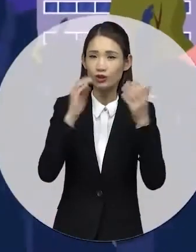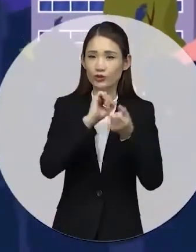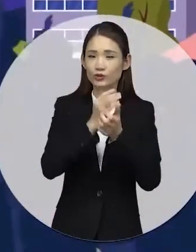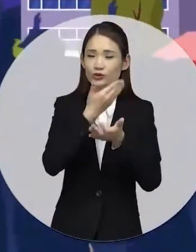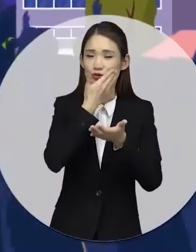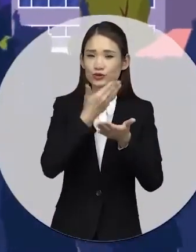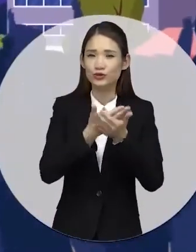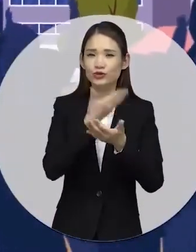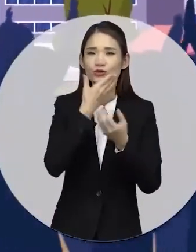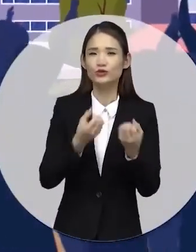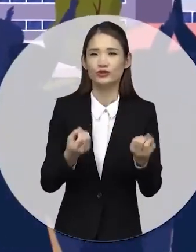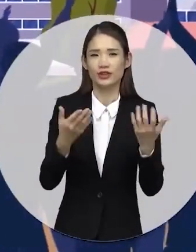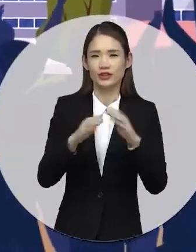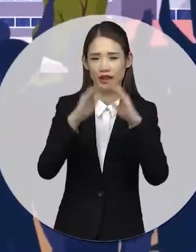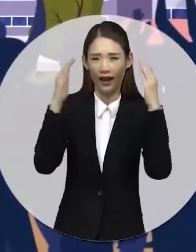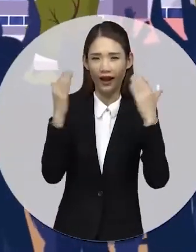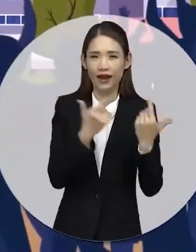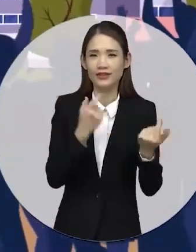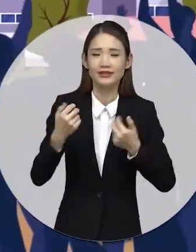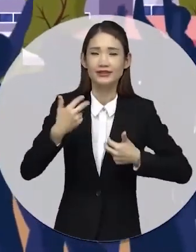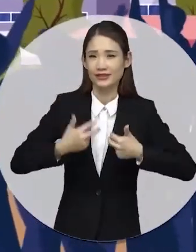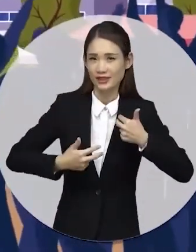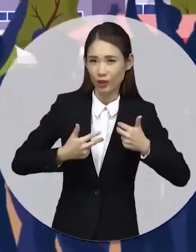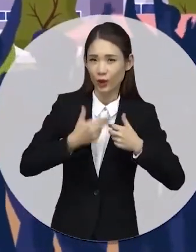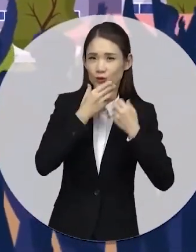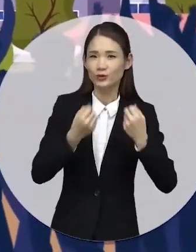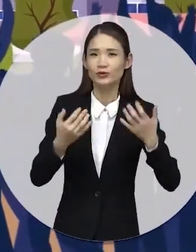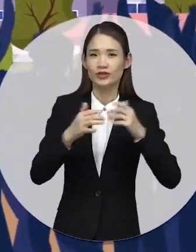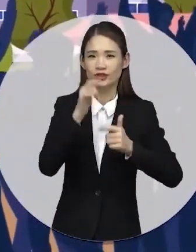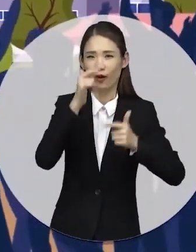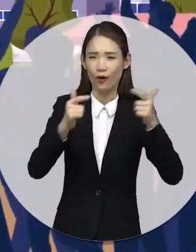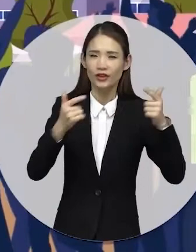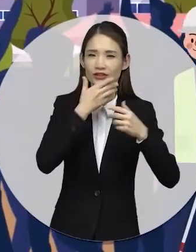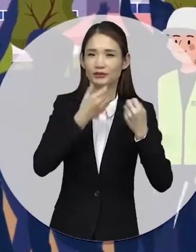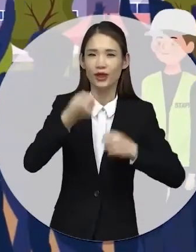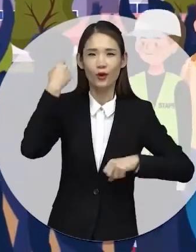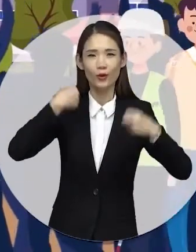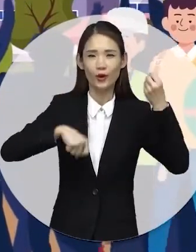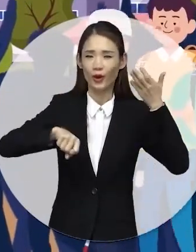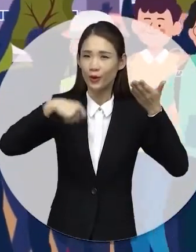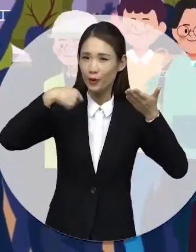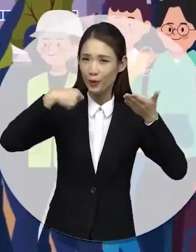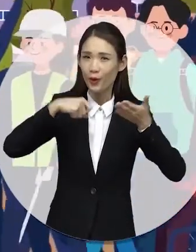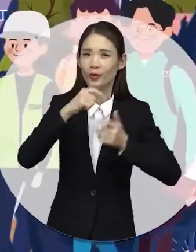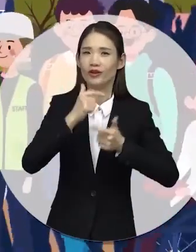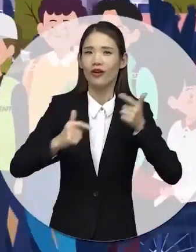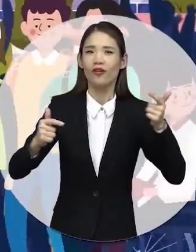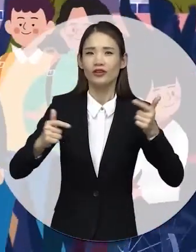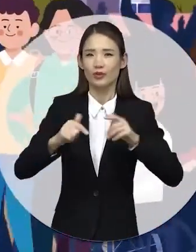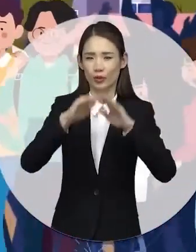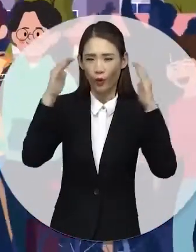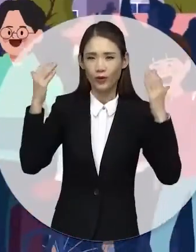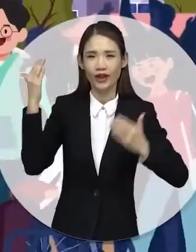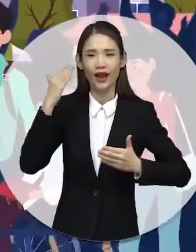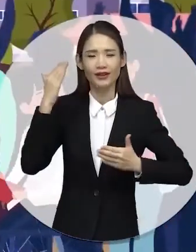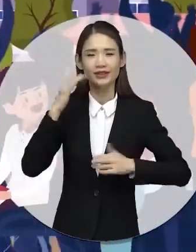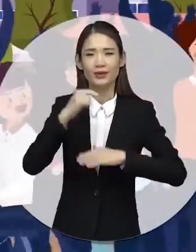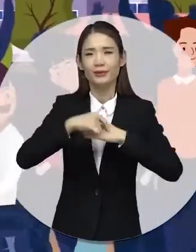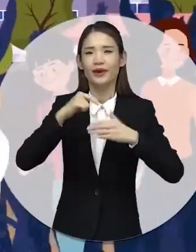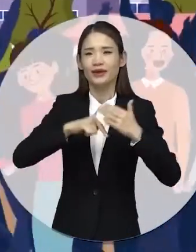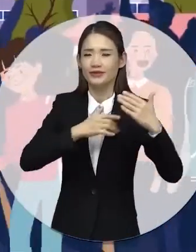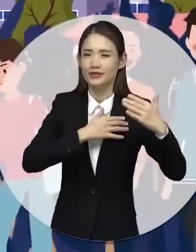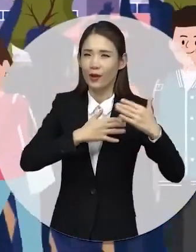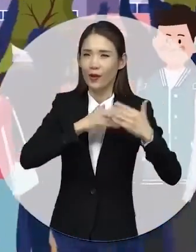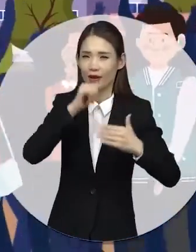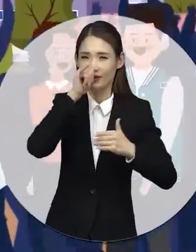대학교의 꽃, 축제, 모두가 즐거운 대학교 축제. 다양한 이벤트와 공연, 먹거리와 즐길거리는 모든 학생의 마음을